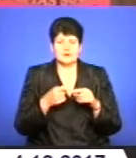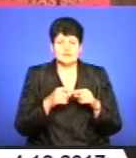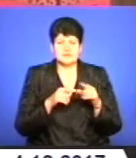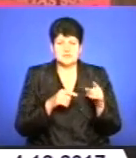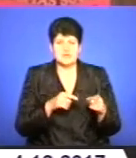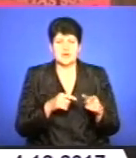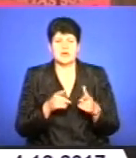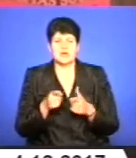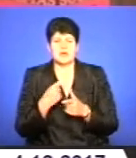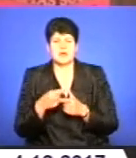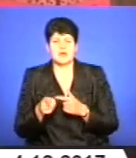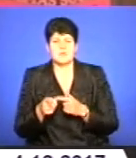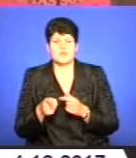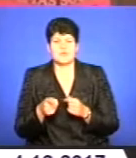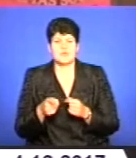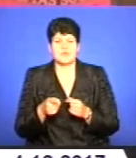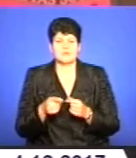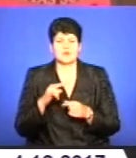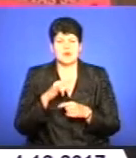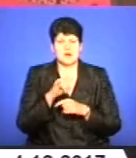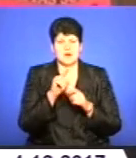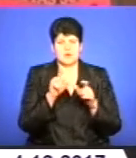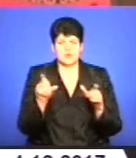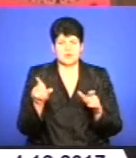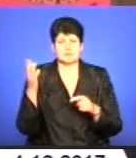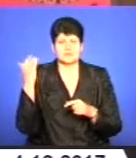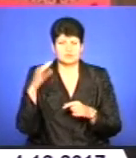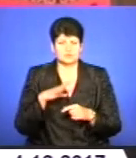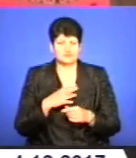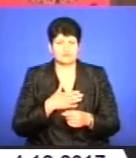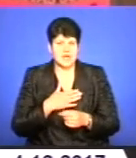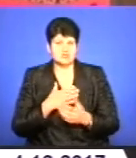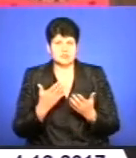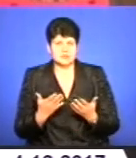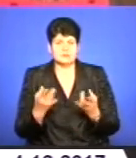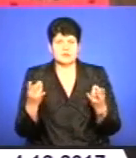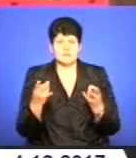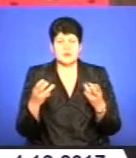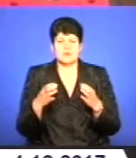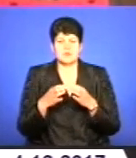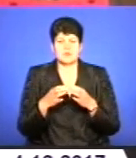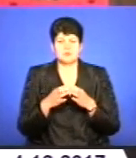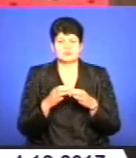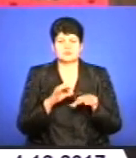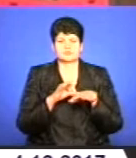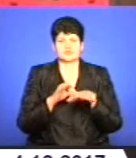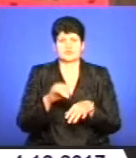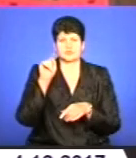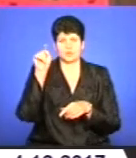ми зараз, тоді аеропорт ще був 100% наш, або треба знімальну групу заводити туди